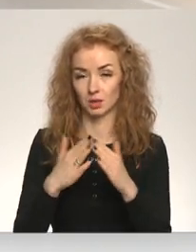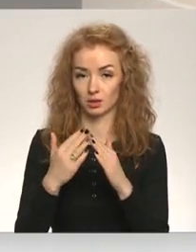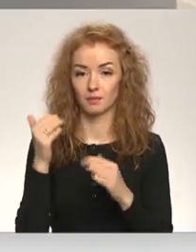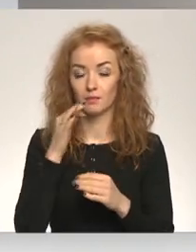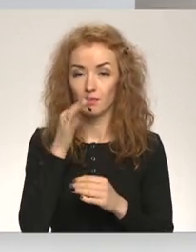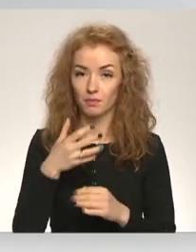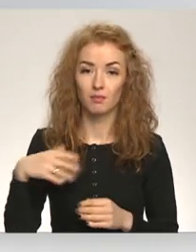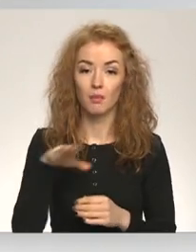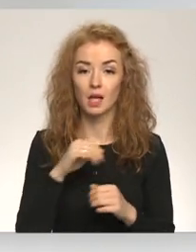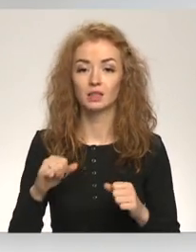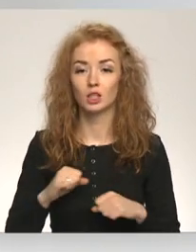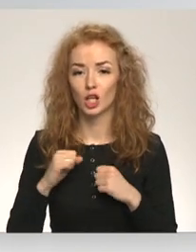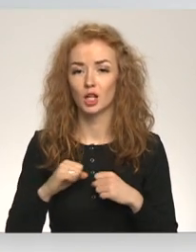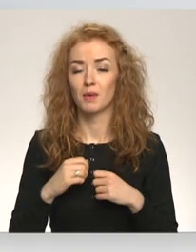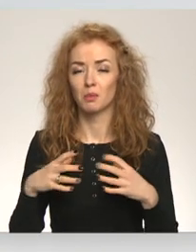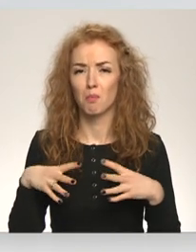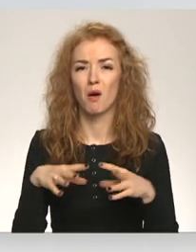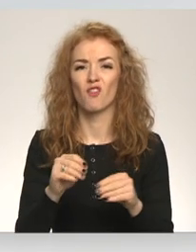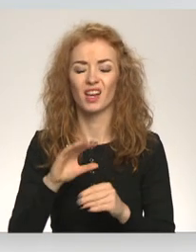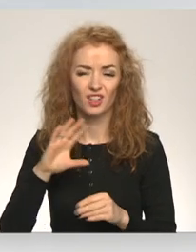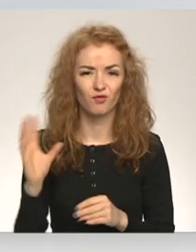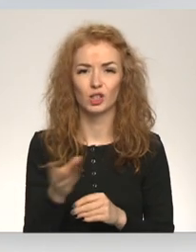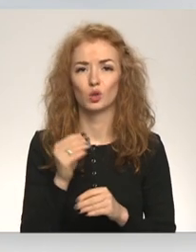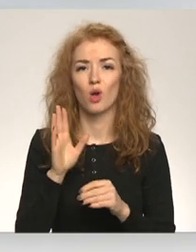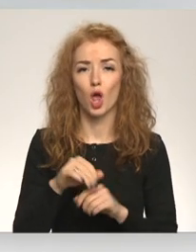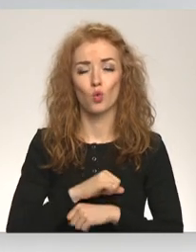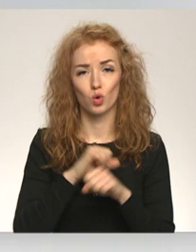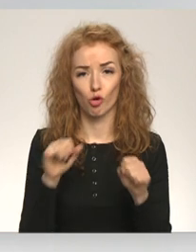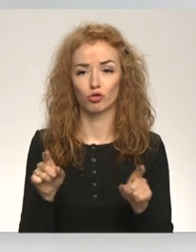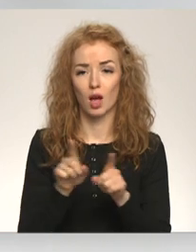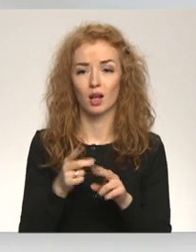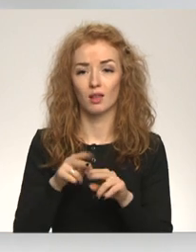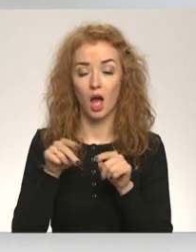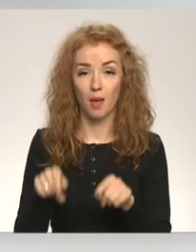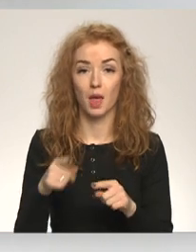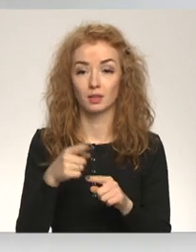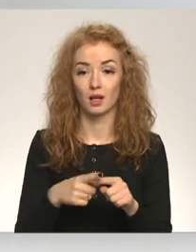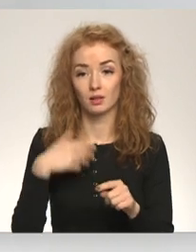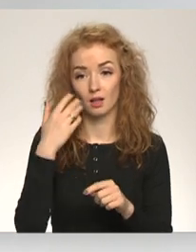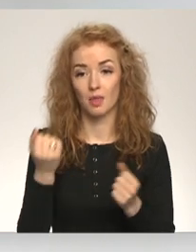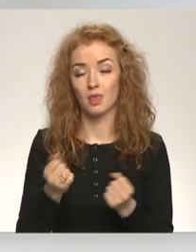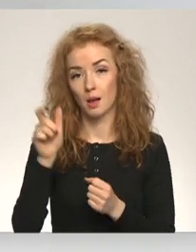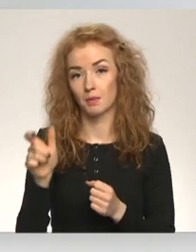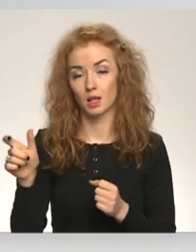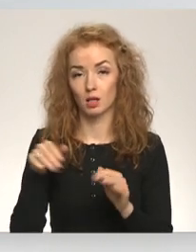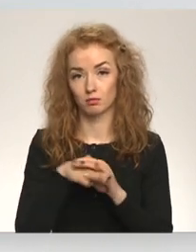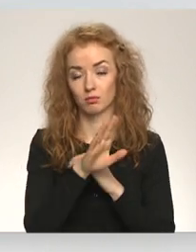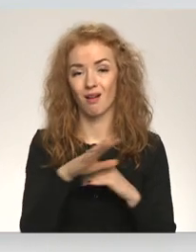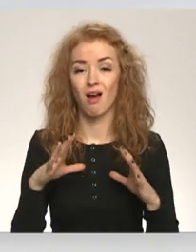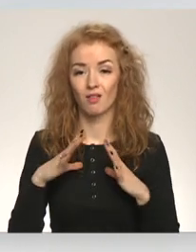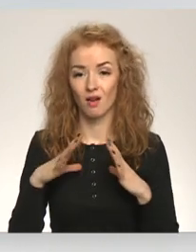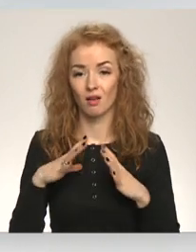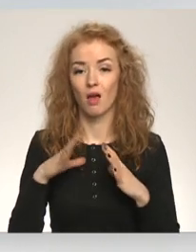Mēs darām visu iespējamo, lai nodrošinātu arī šādās veidās, kad darbinieks dodas atvaļinājumā, lai